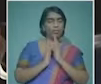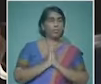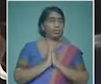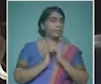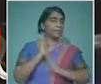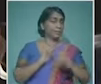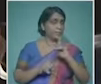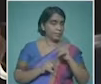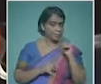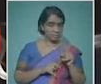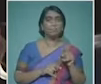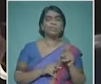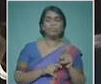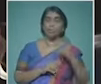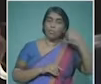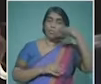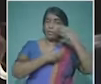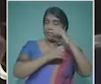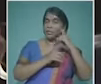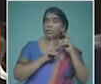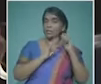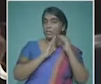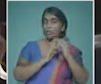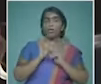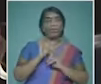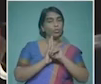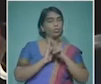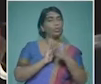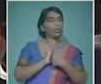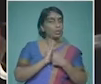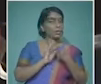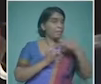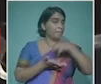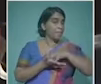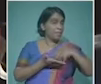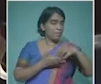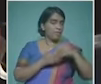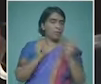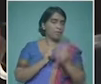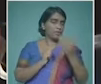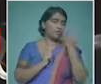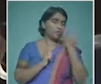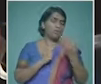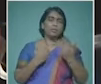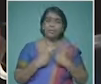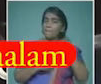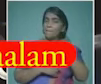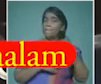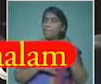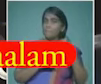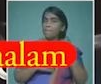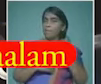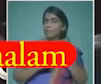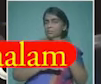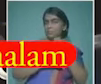வடக்கு கிழக்கிலே முன்னெடுக்கின்ற செயல்பாடுகள் எங்களுடைய தேசத்தை திட்டமிட்டு சிங்கள பௌத்த மயமாக்குகின்ற அடிப்படையிலே தான் முன்னெடுக்கப்படுகின்றது. குறிப்பாக